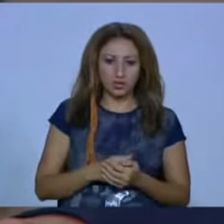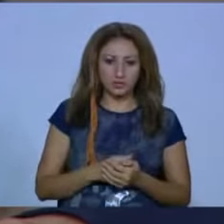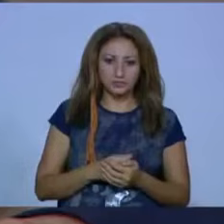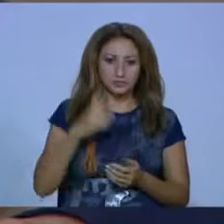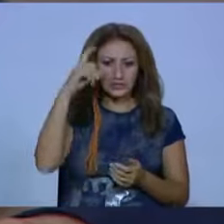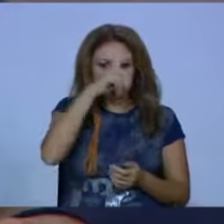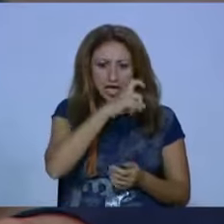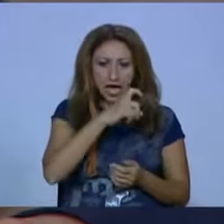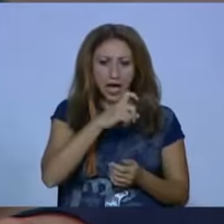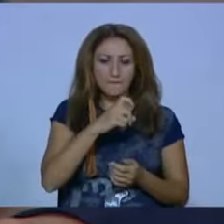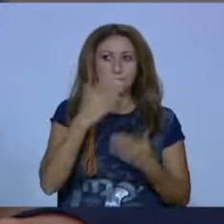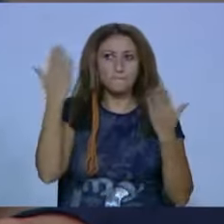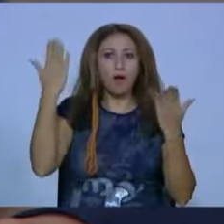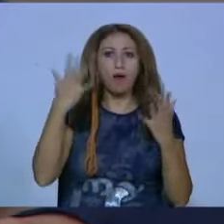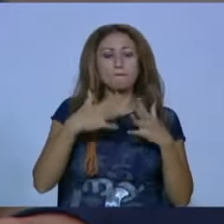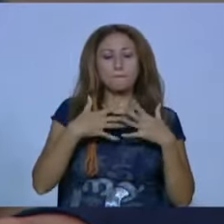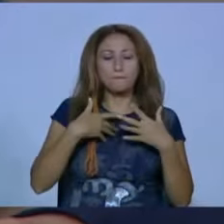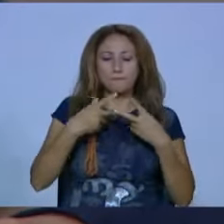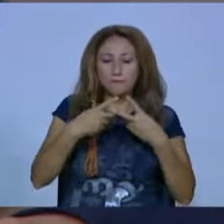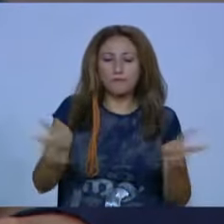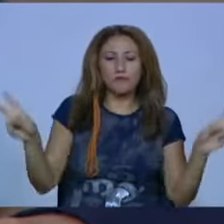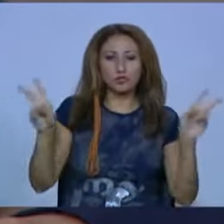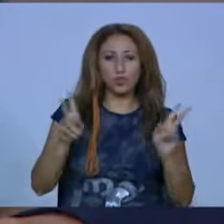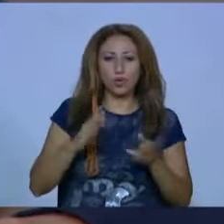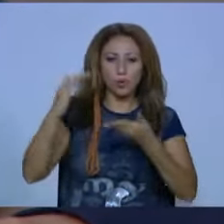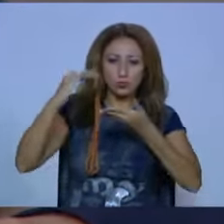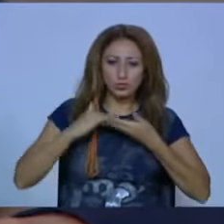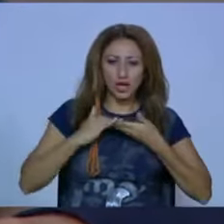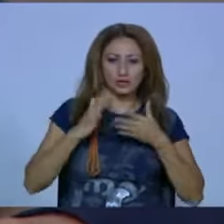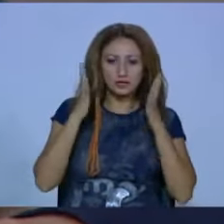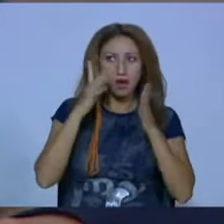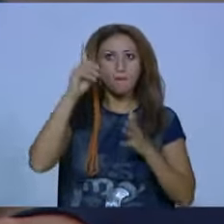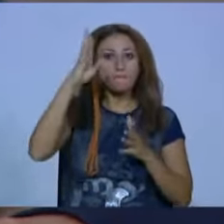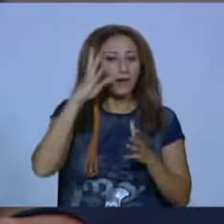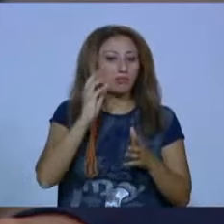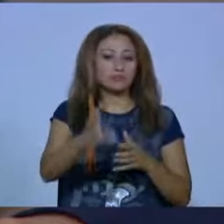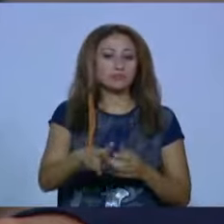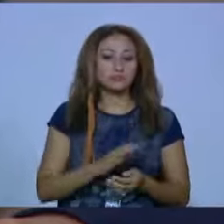وحل عقود العسر وفرج امرنا قولها 100 مره كده وصلي ركعتين ربنا هيكرمك.